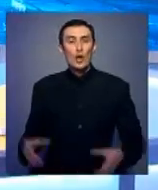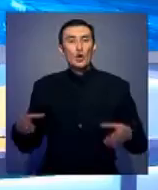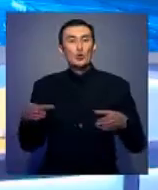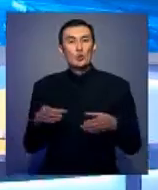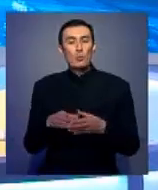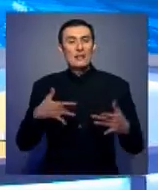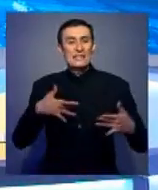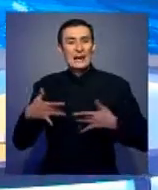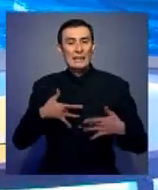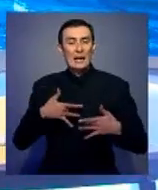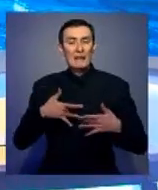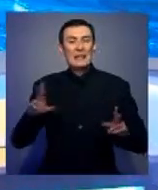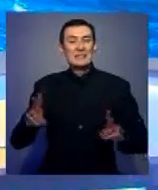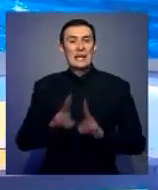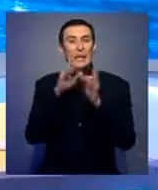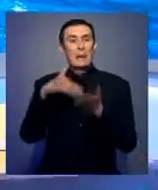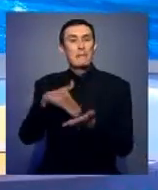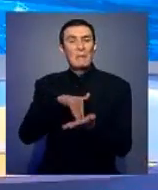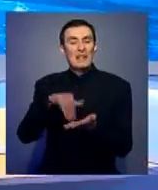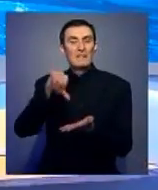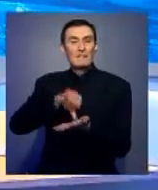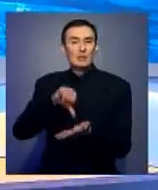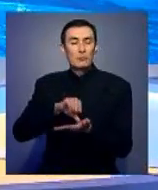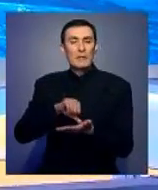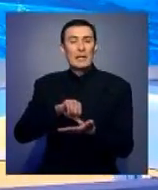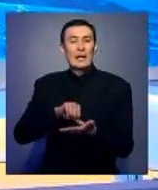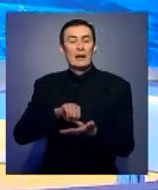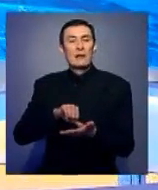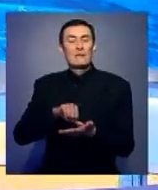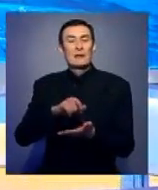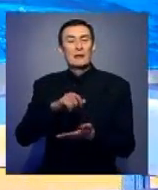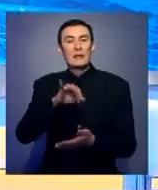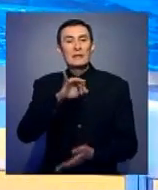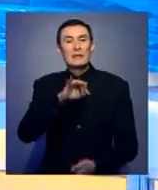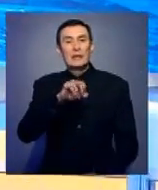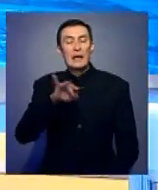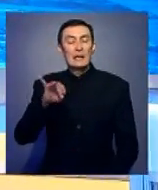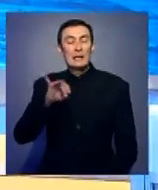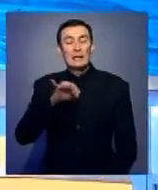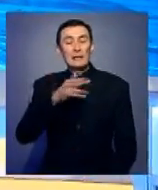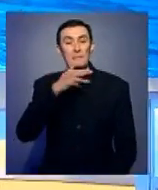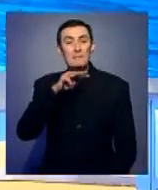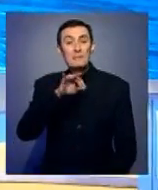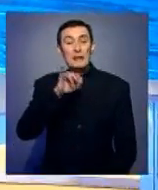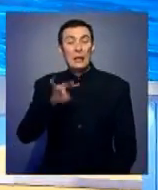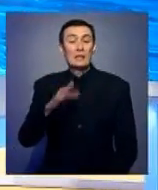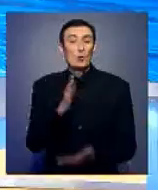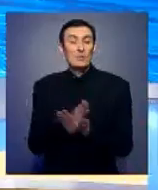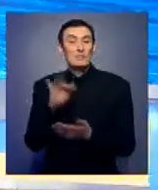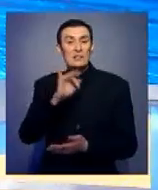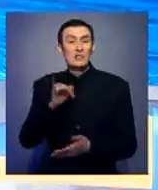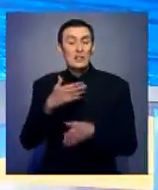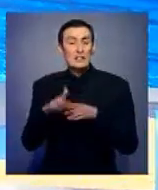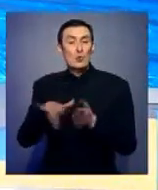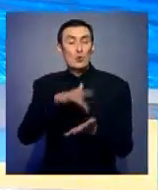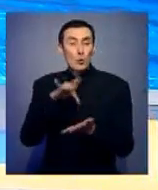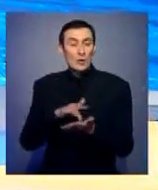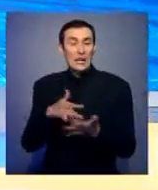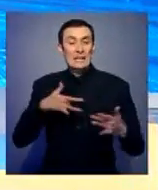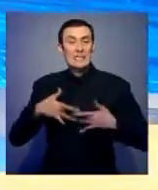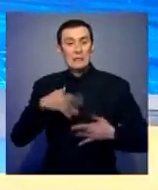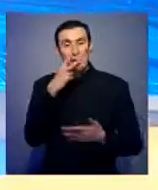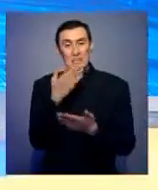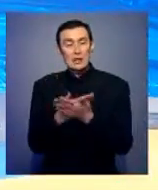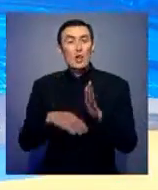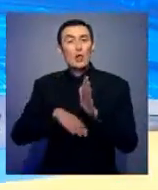Труппа театра «Астана-балет» выступила в Милане. На сцене древнейшего театра «Нуова», который находится в исторической части города, артисты показали